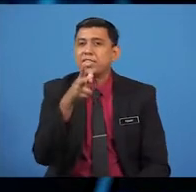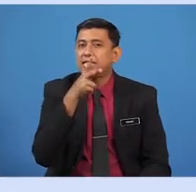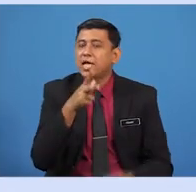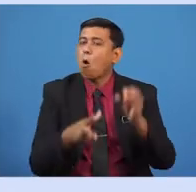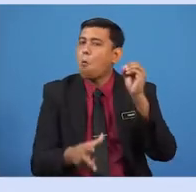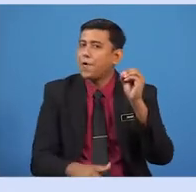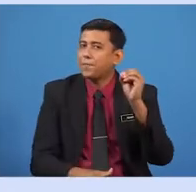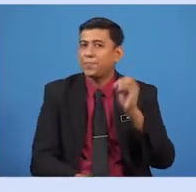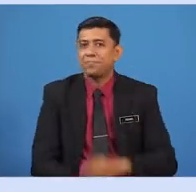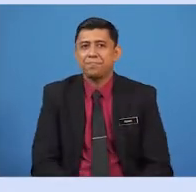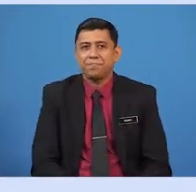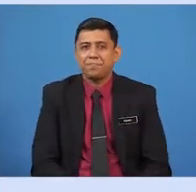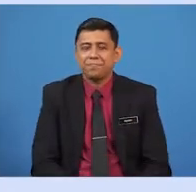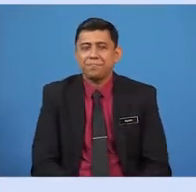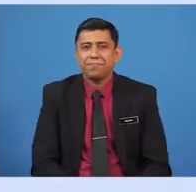betina.